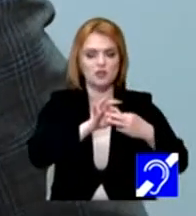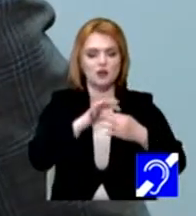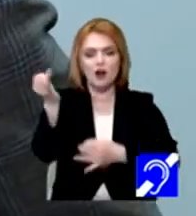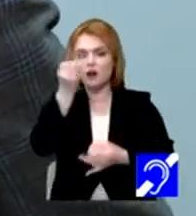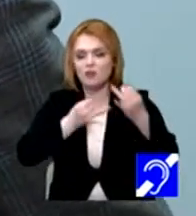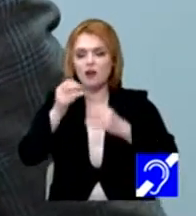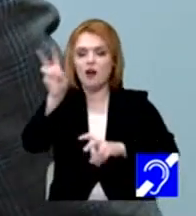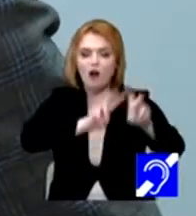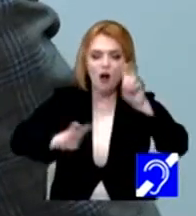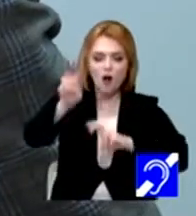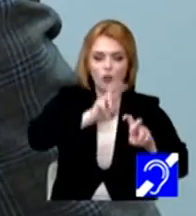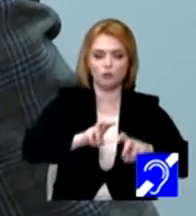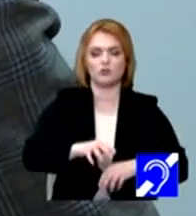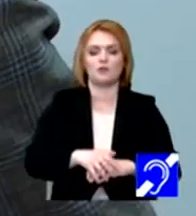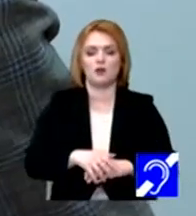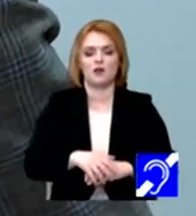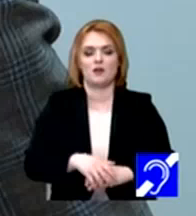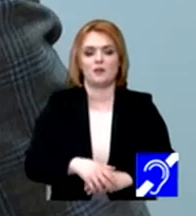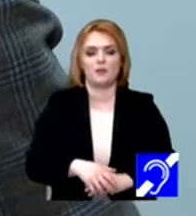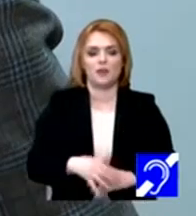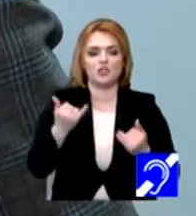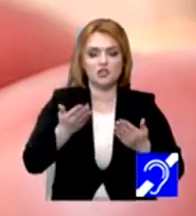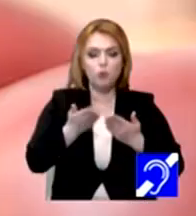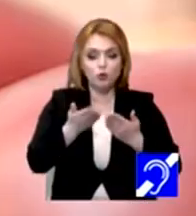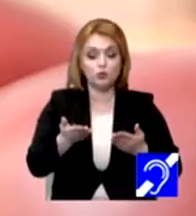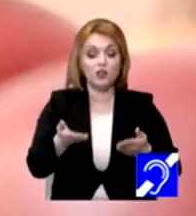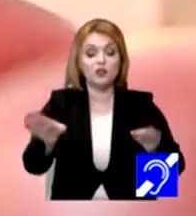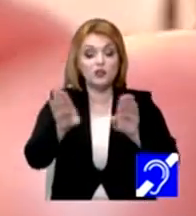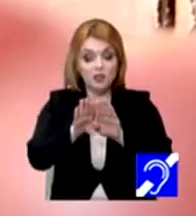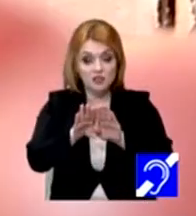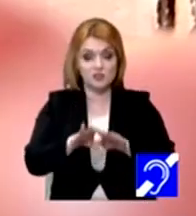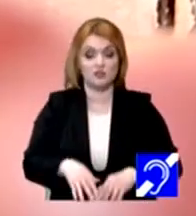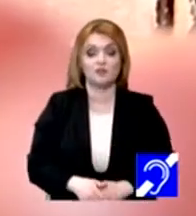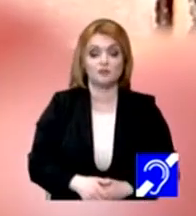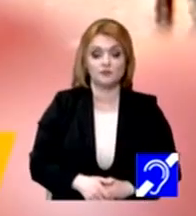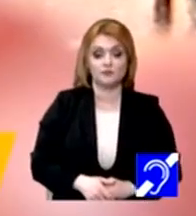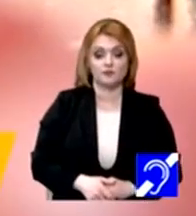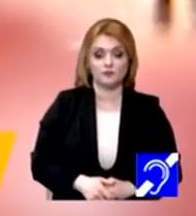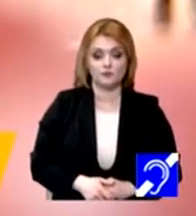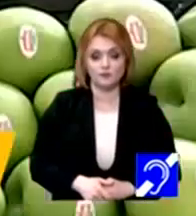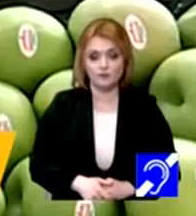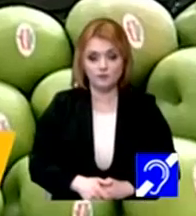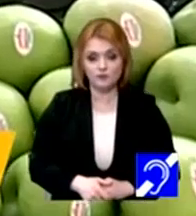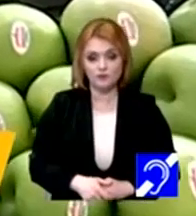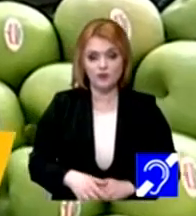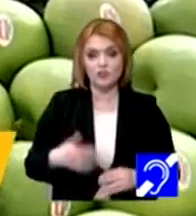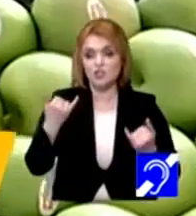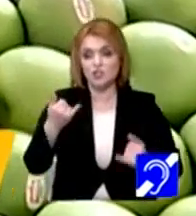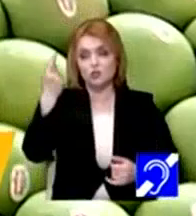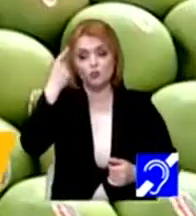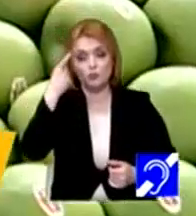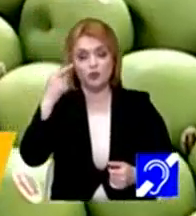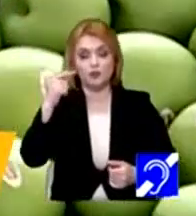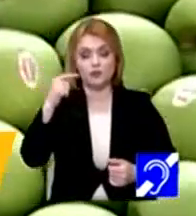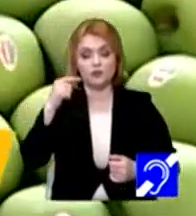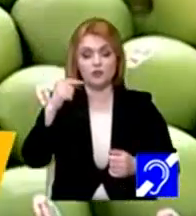și deoarece portul Odessa este închis, acum noi exportatorii își reorientează către portul din Constanța. Am